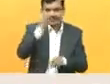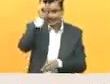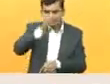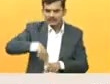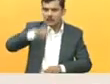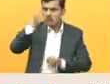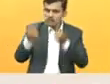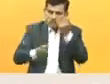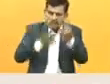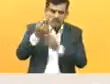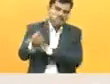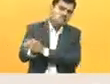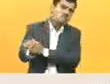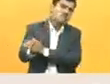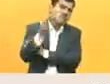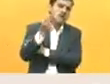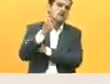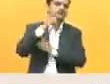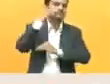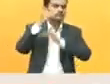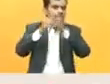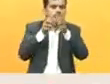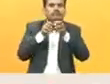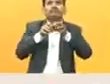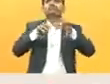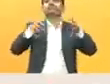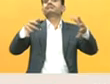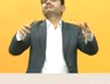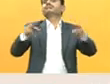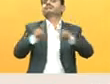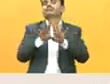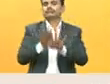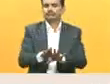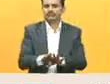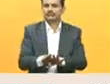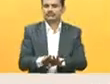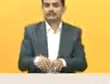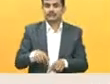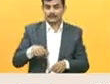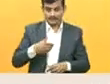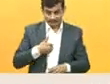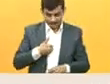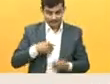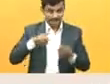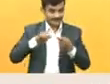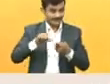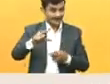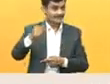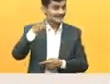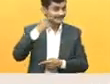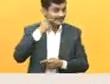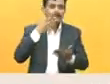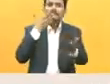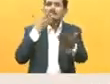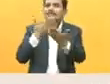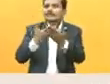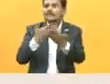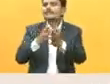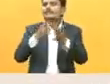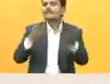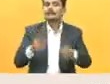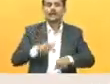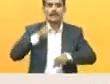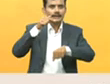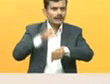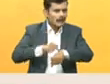लोकतंत्र सशक्त हुआ है, समृद्ध हुआ है। मैं चुनाव आयोग का भी धन्यवाद दूंगा जिसने समय